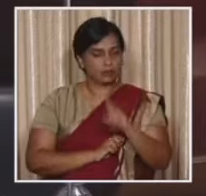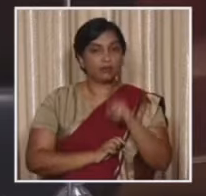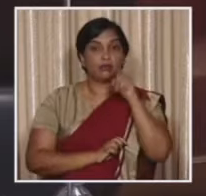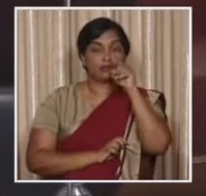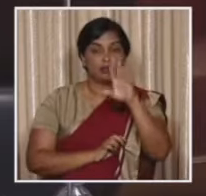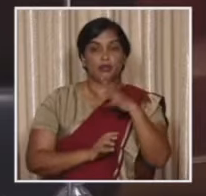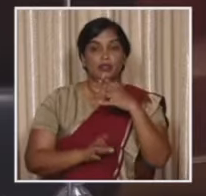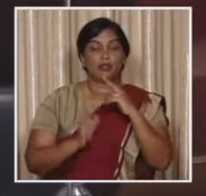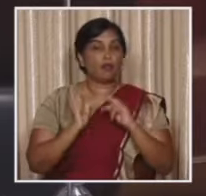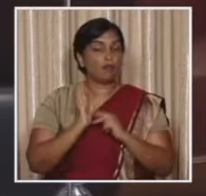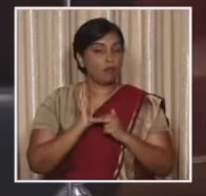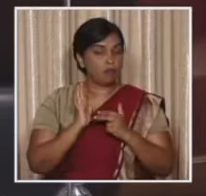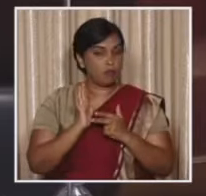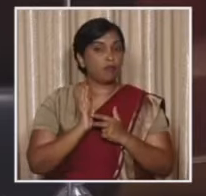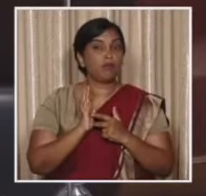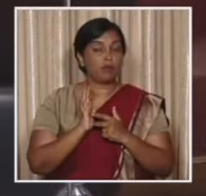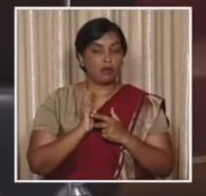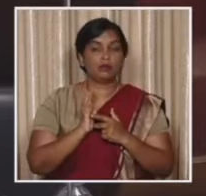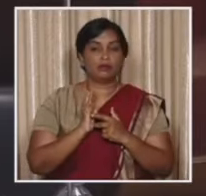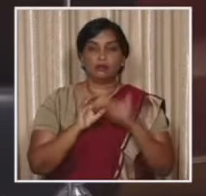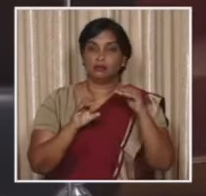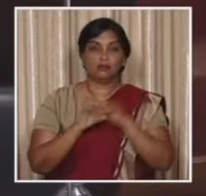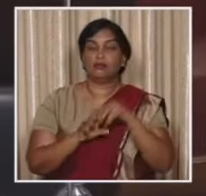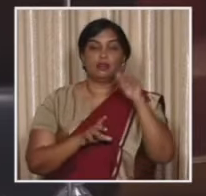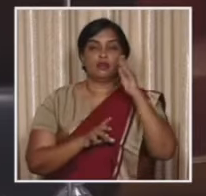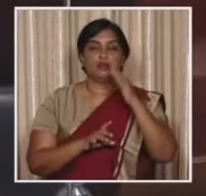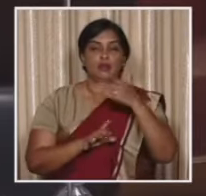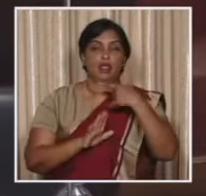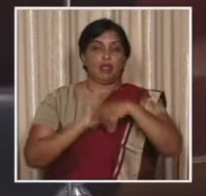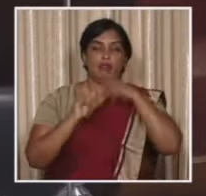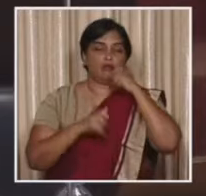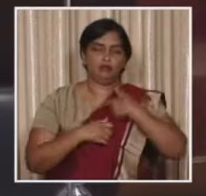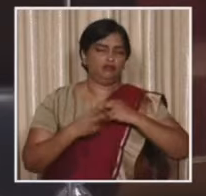එයාගේ වියාකෘතිය ඇවිල්ලා වැඩ කරන්න කියලා. එයා බෑ කිව්වා.